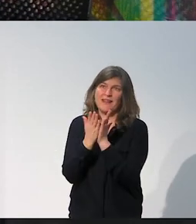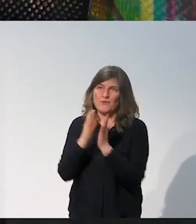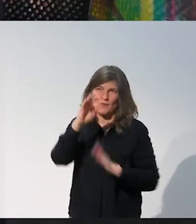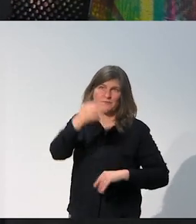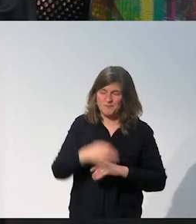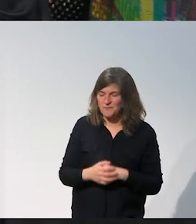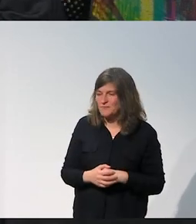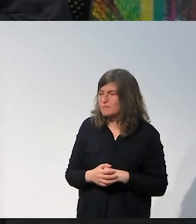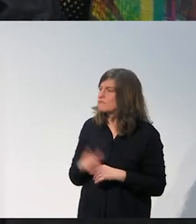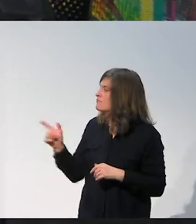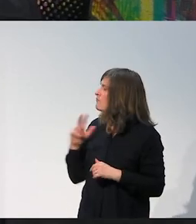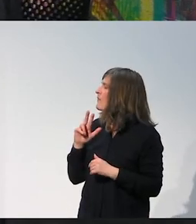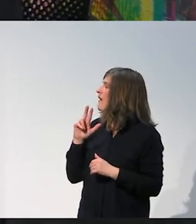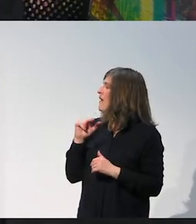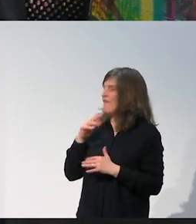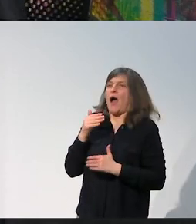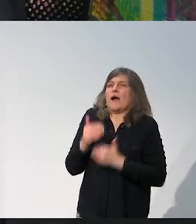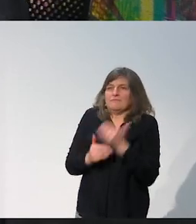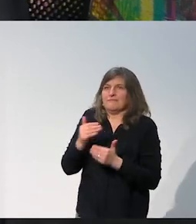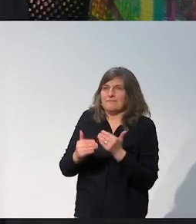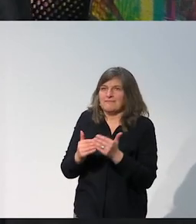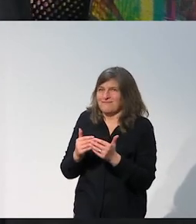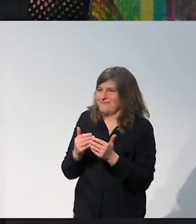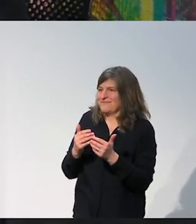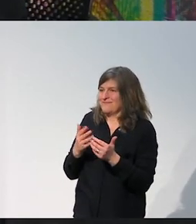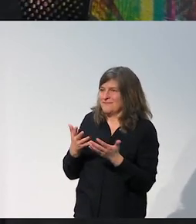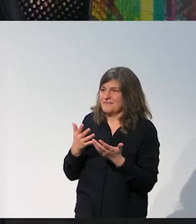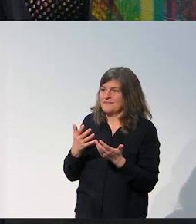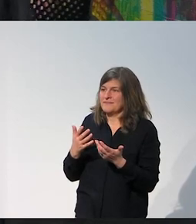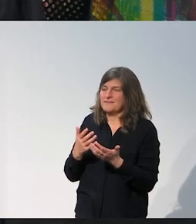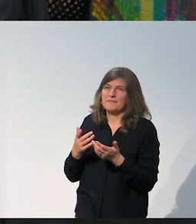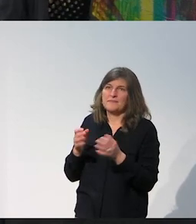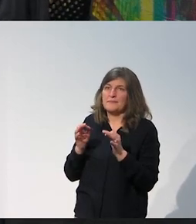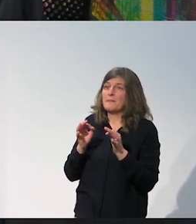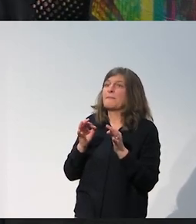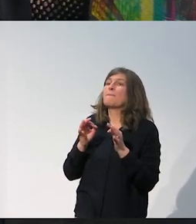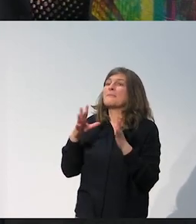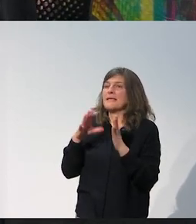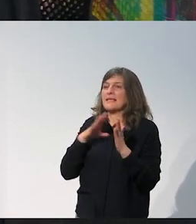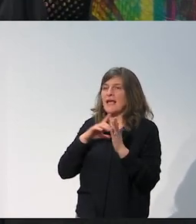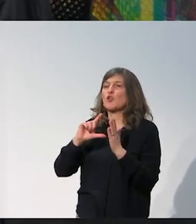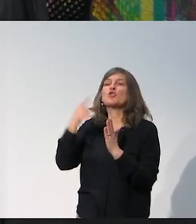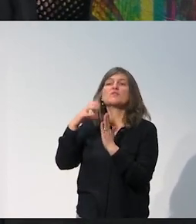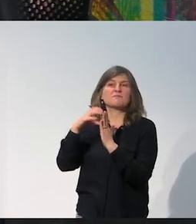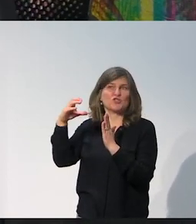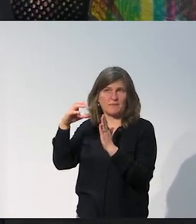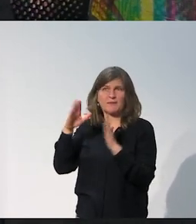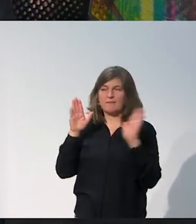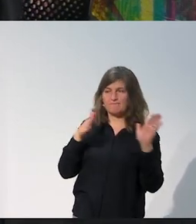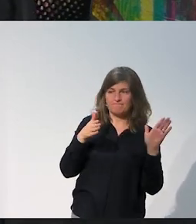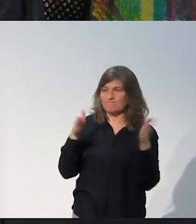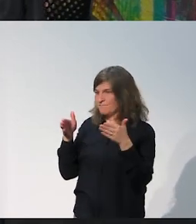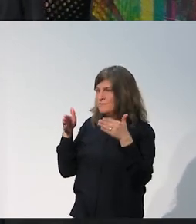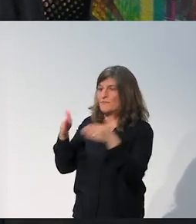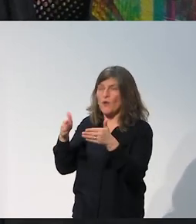On va avancer vite sans trop mais comme l'homme est seul après dans le deuxième chapitre, c'est qu'elle